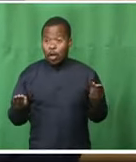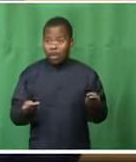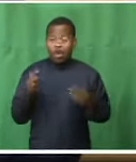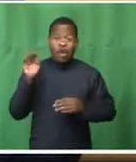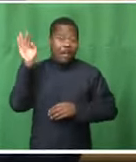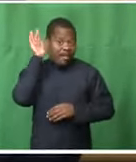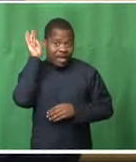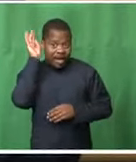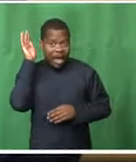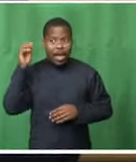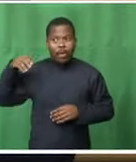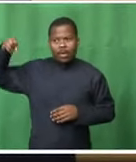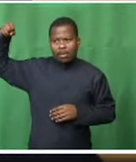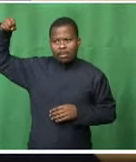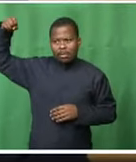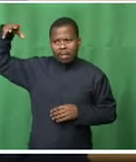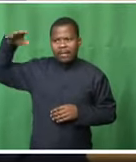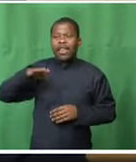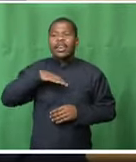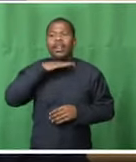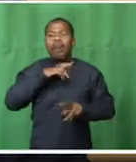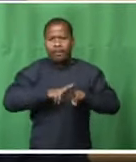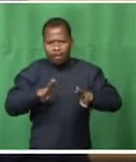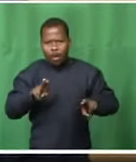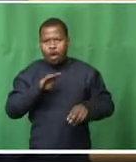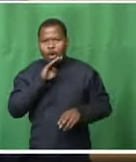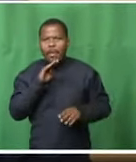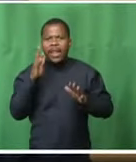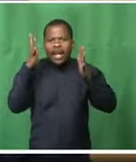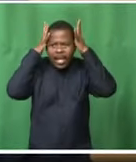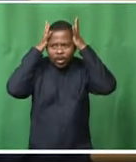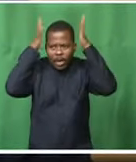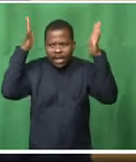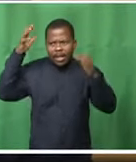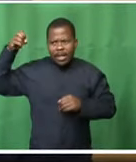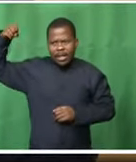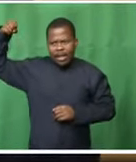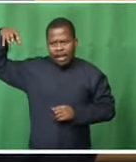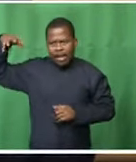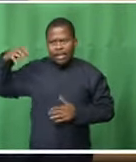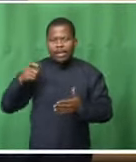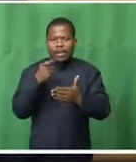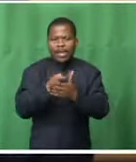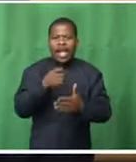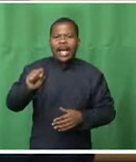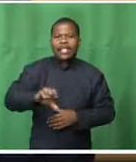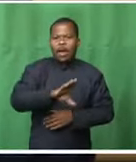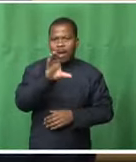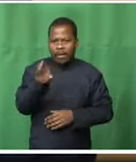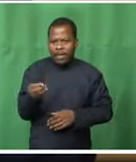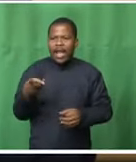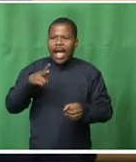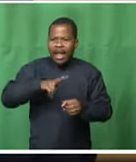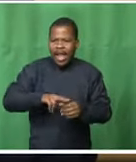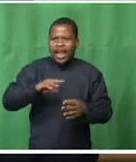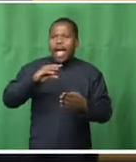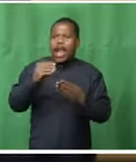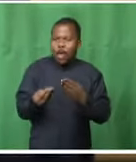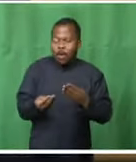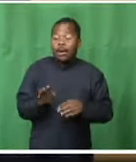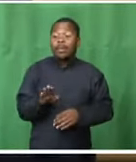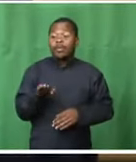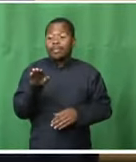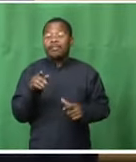shortfall energy siya importer from South Africa and lobhlelo lobethu na South Africa budze